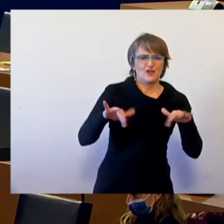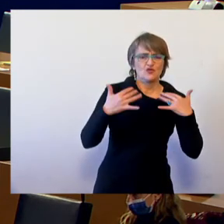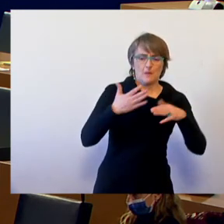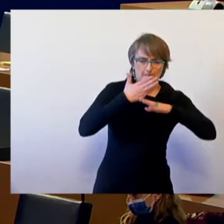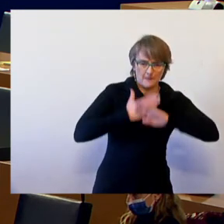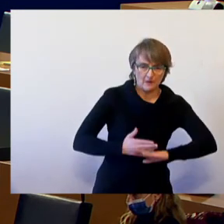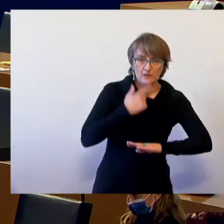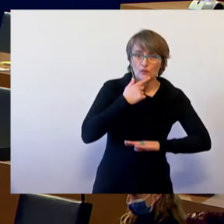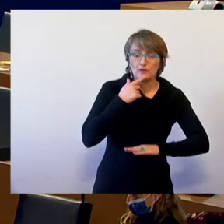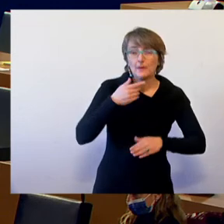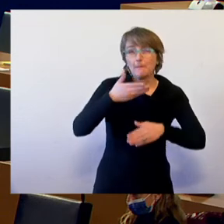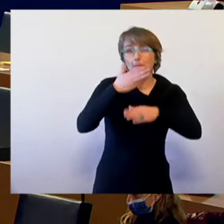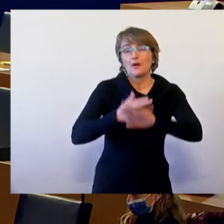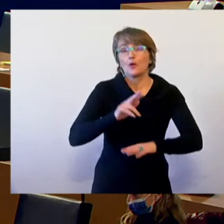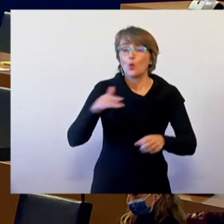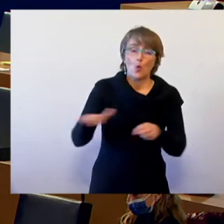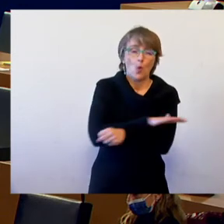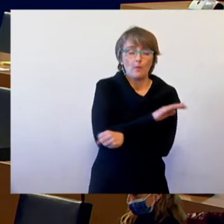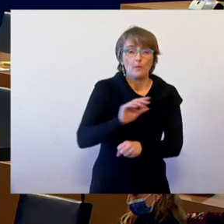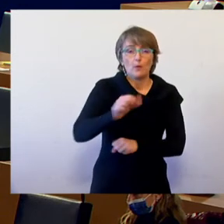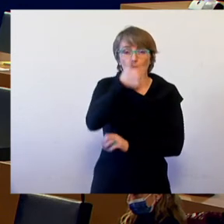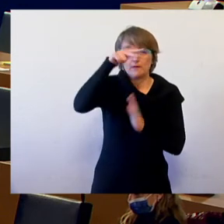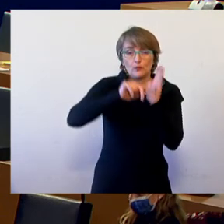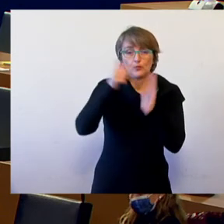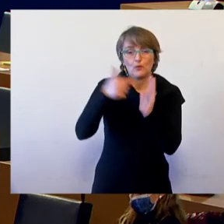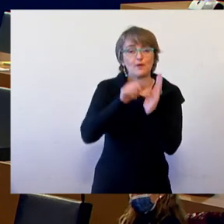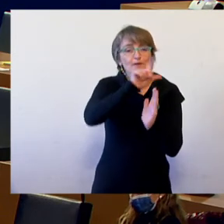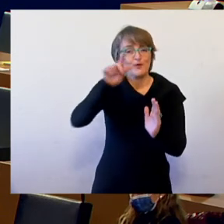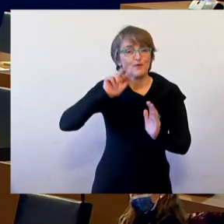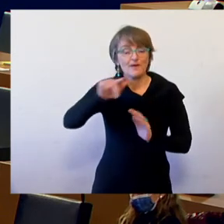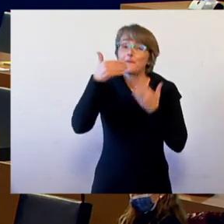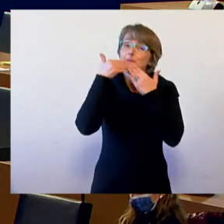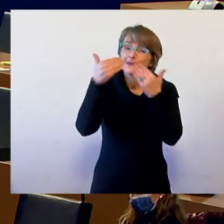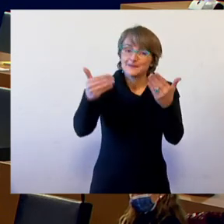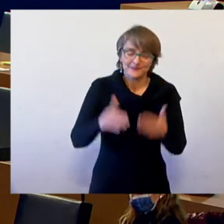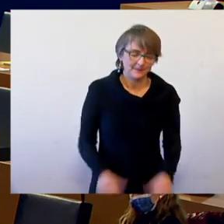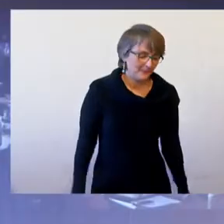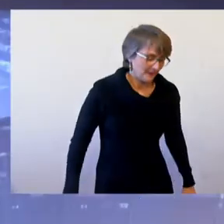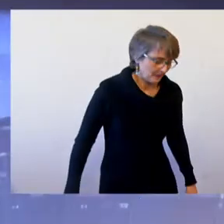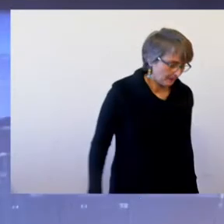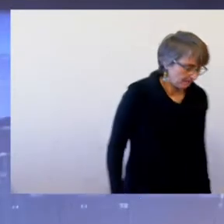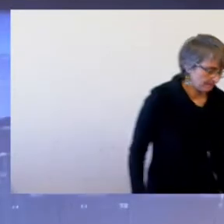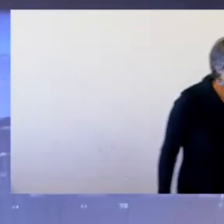pour être complet au premier trimestre 2022. Je vous remercie.